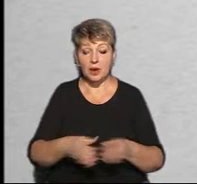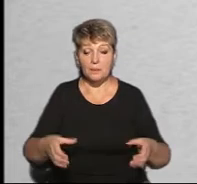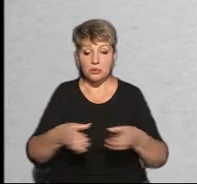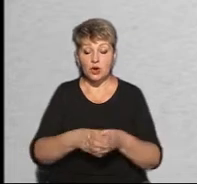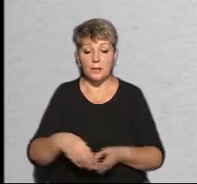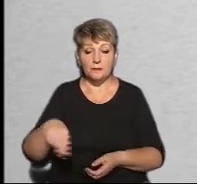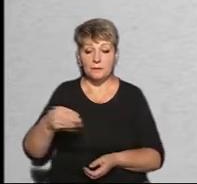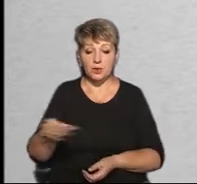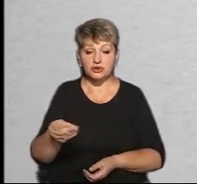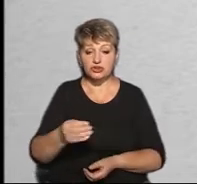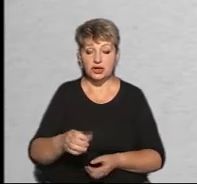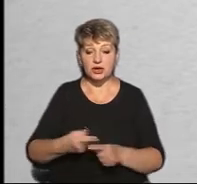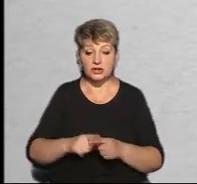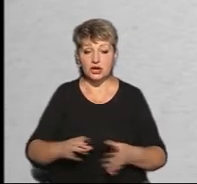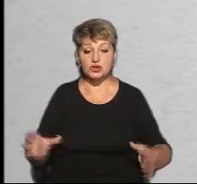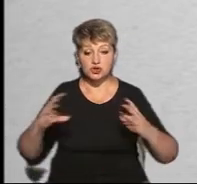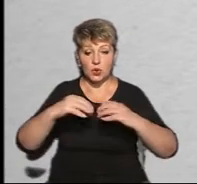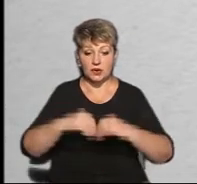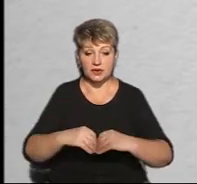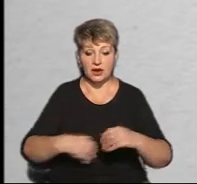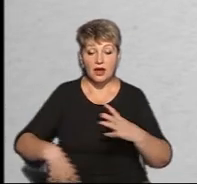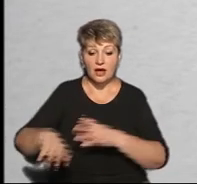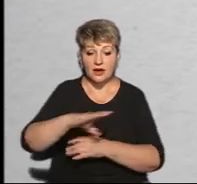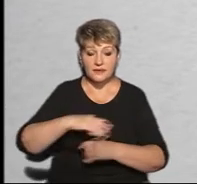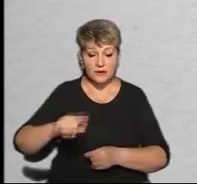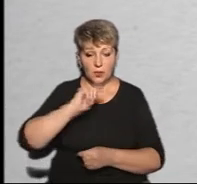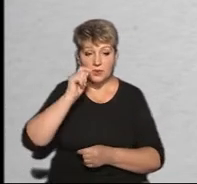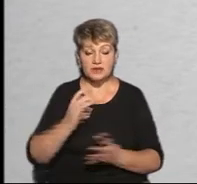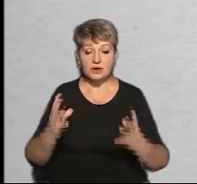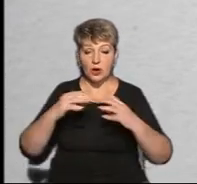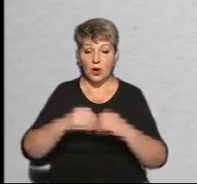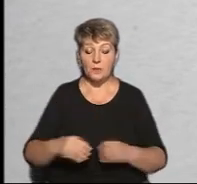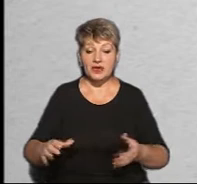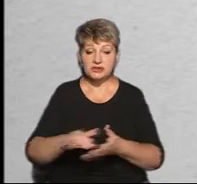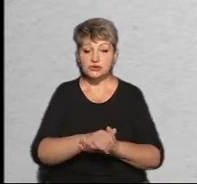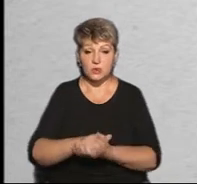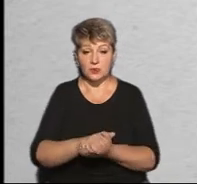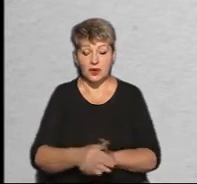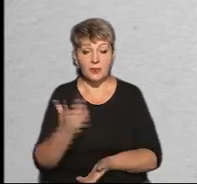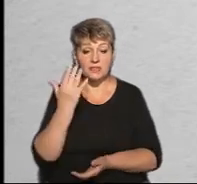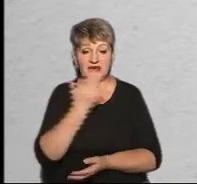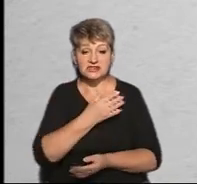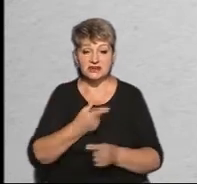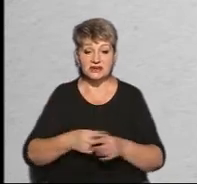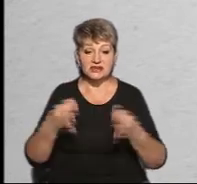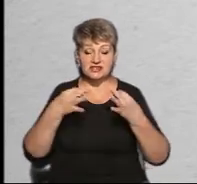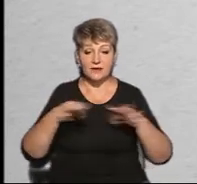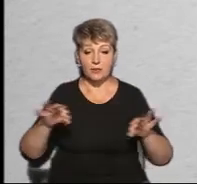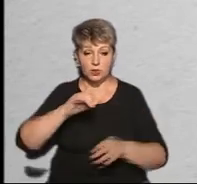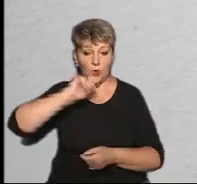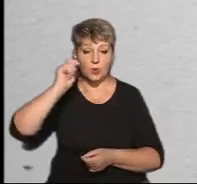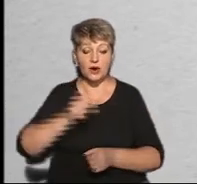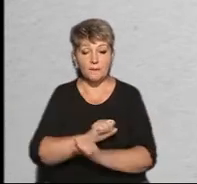Порошенка «Солідарність». Політична партія «Всеукраїнське об'єднання «Солідарність». Політична партія «Національний альянс свободи та